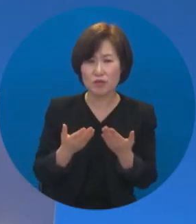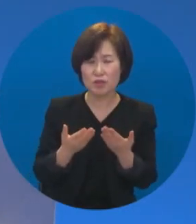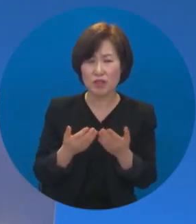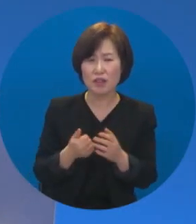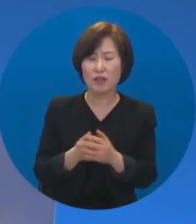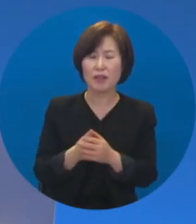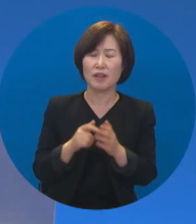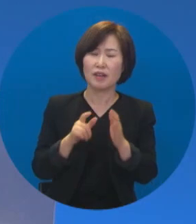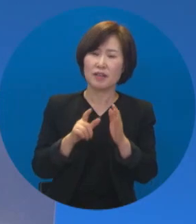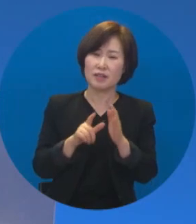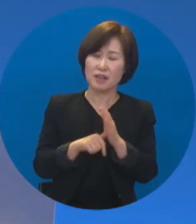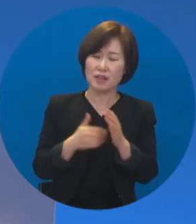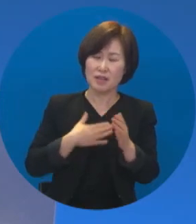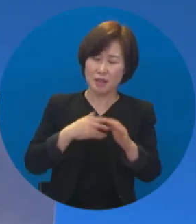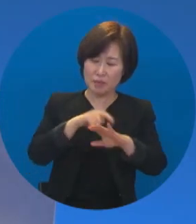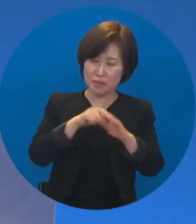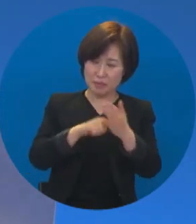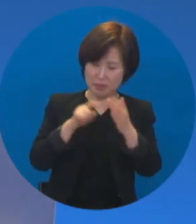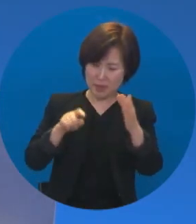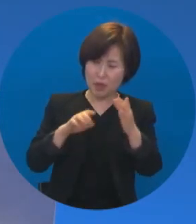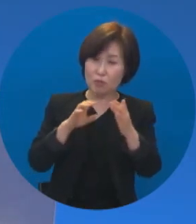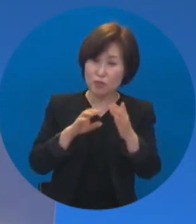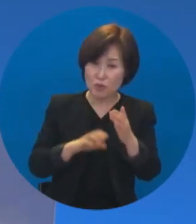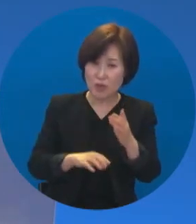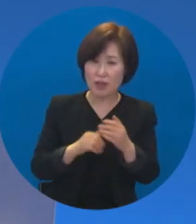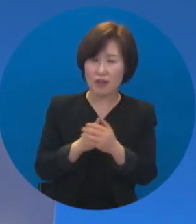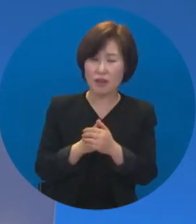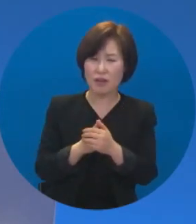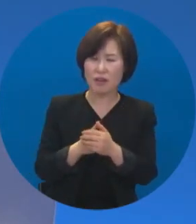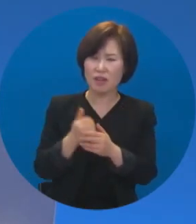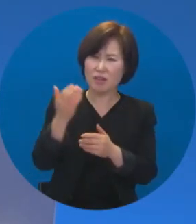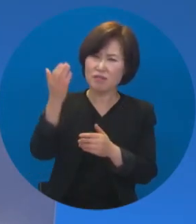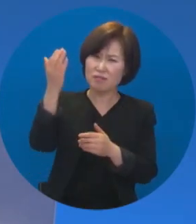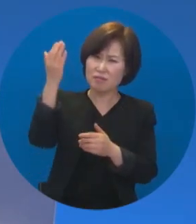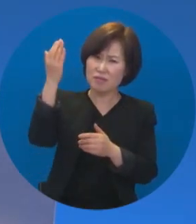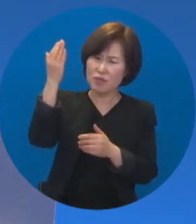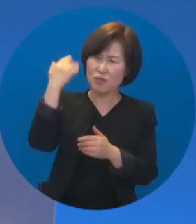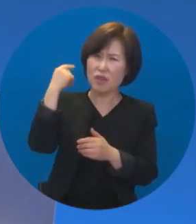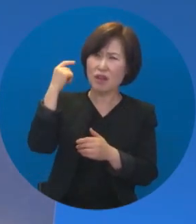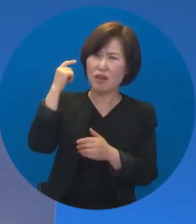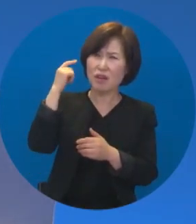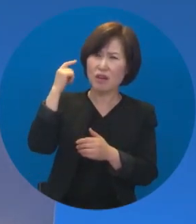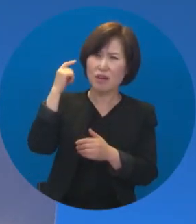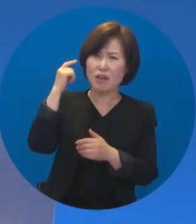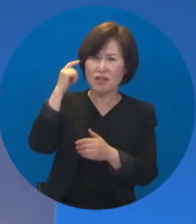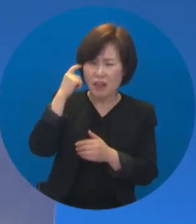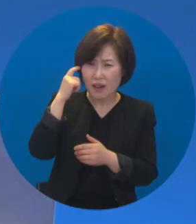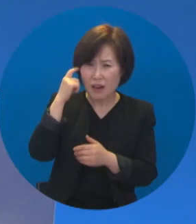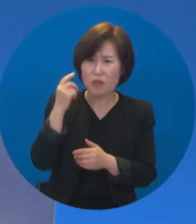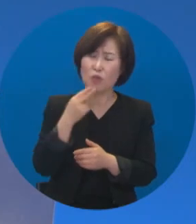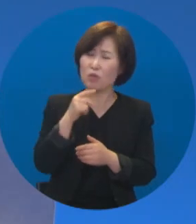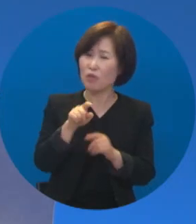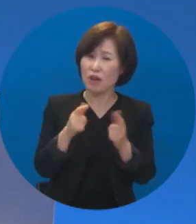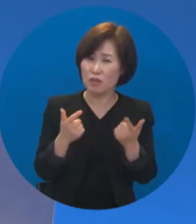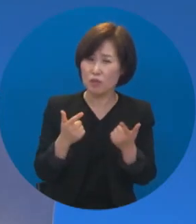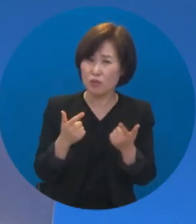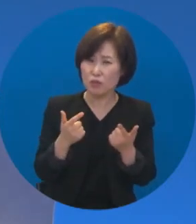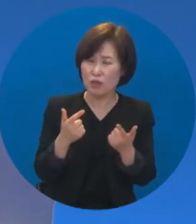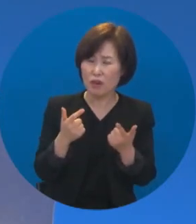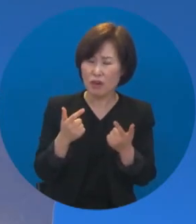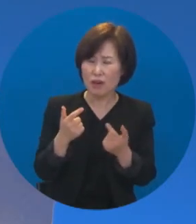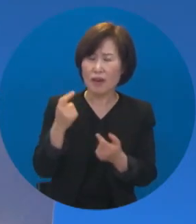하셨을 때 제 마음속에 제가 이전에 한 번도 생각해보지 않았던 건 아니에요. 그럴 수도